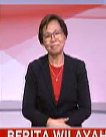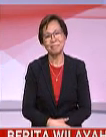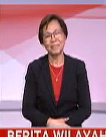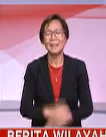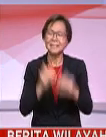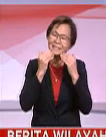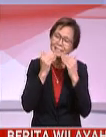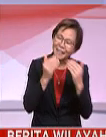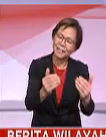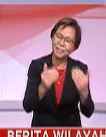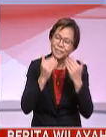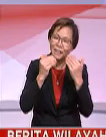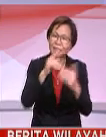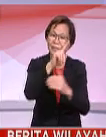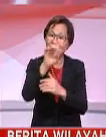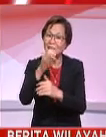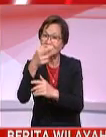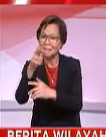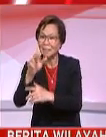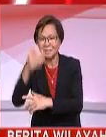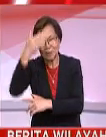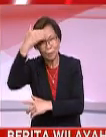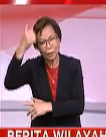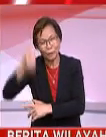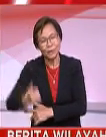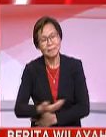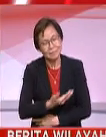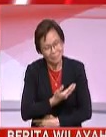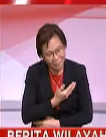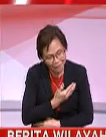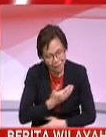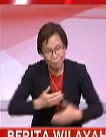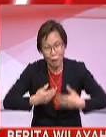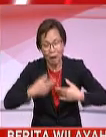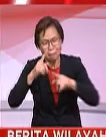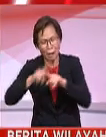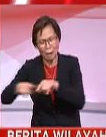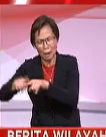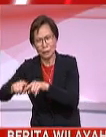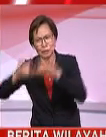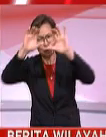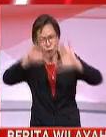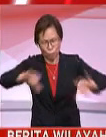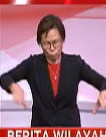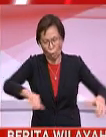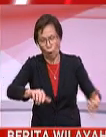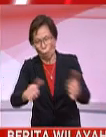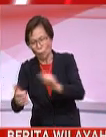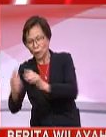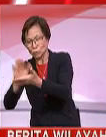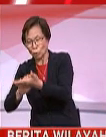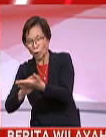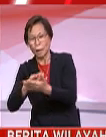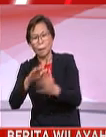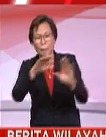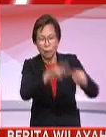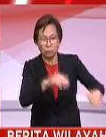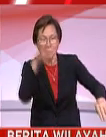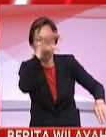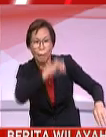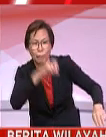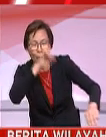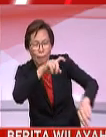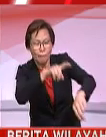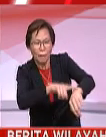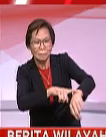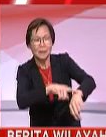Baik, terima kasih Zaira. Assalamualaikum dan salam sejahtera. Pelbagai usaha diambil pihak sekolah bagi memastikan pelajar tidak tercicir sepanjang